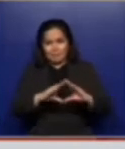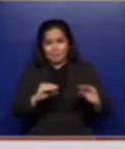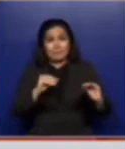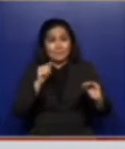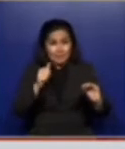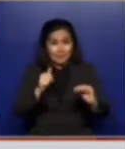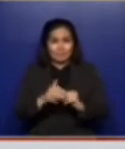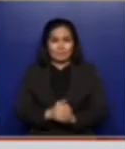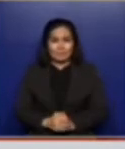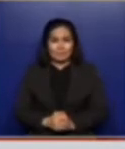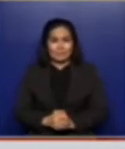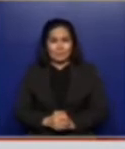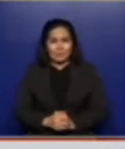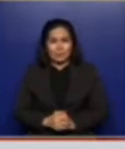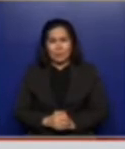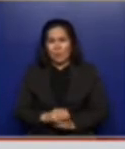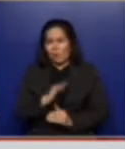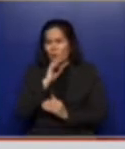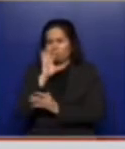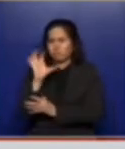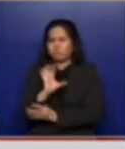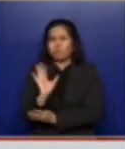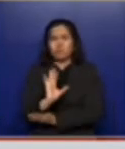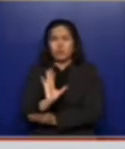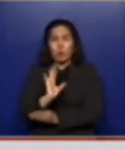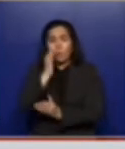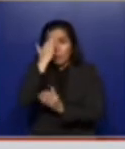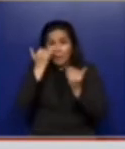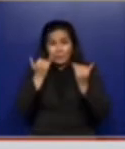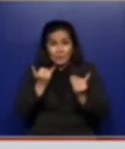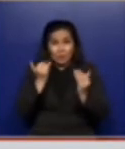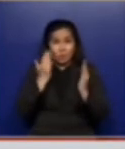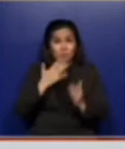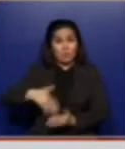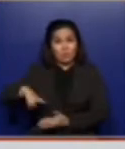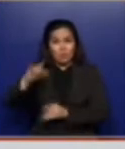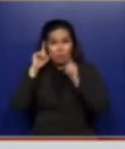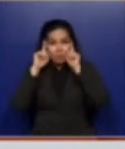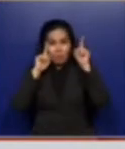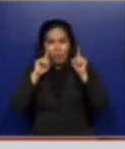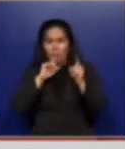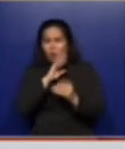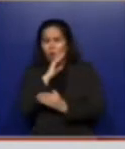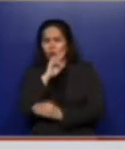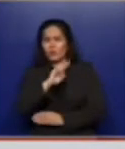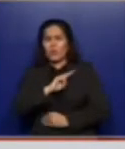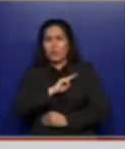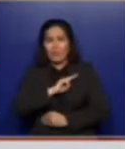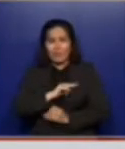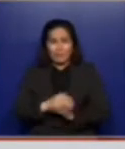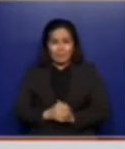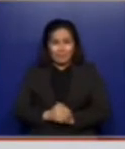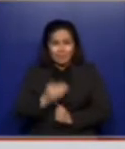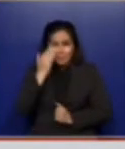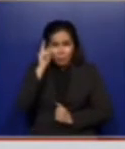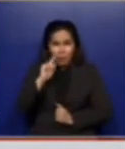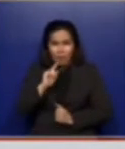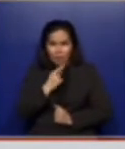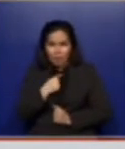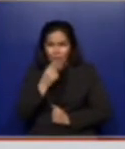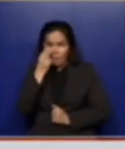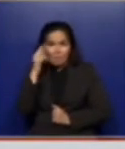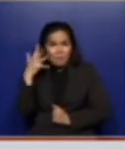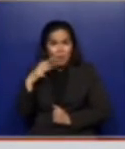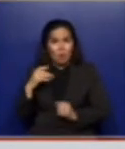าพูดกันแล้วครับไม่ต้องมาหลอกกันแล้วทุกวันนี้ทุกคนหลอกตัวเองหลอกให้เรากลัวในสิ่งที่มองไ